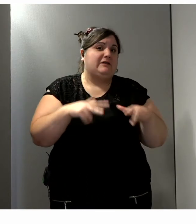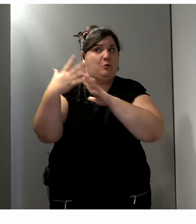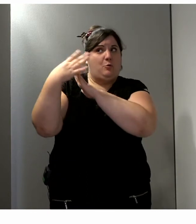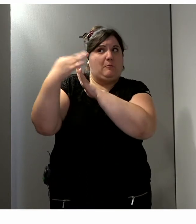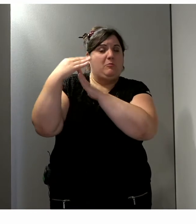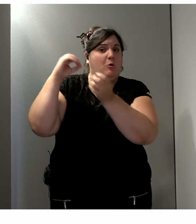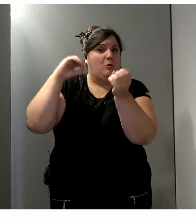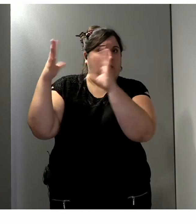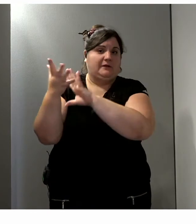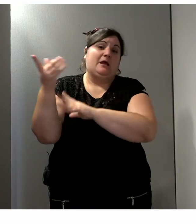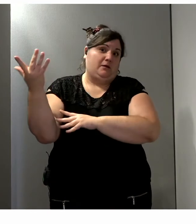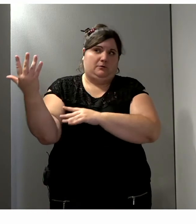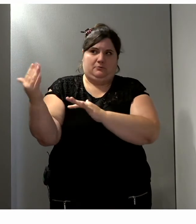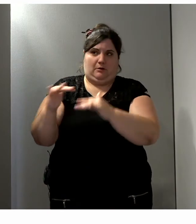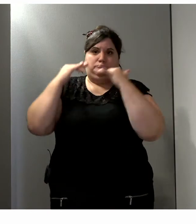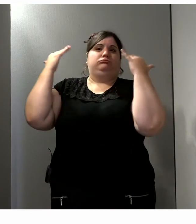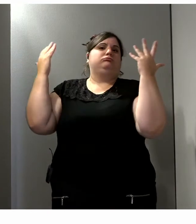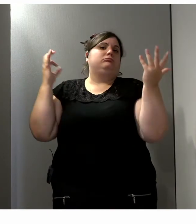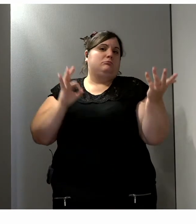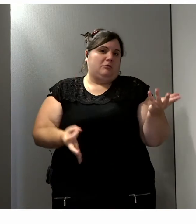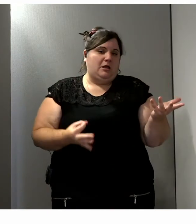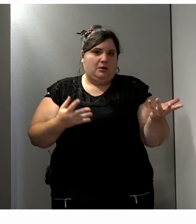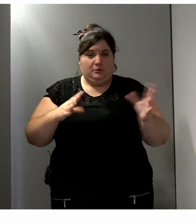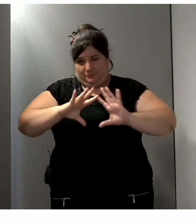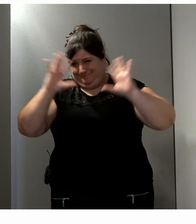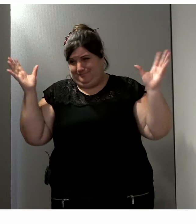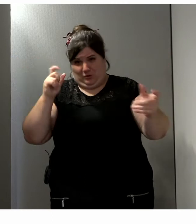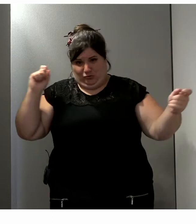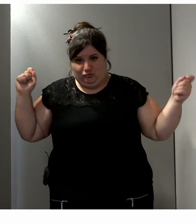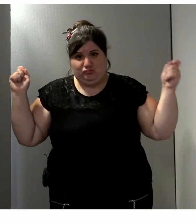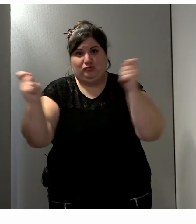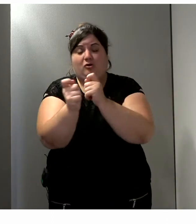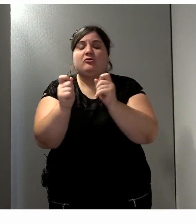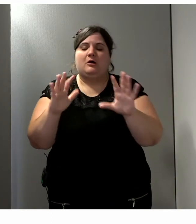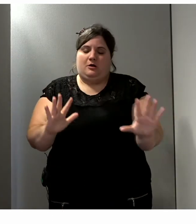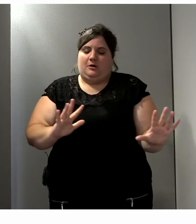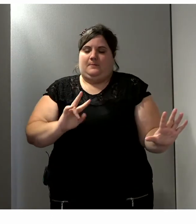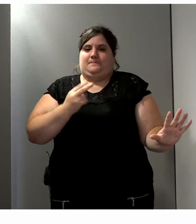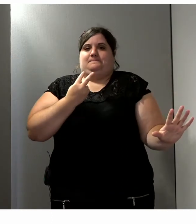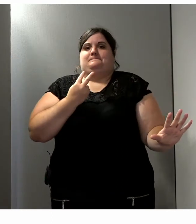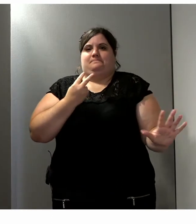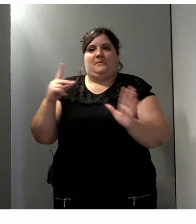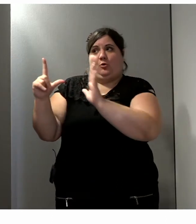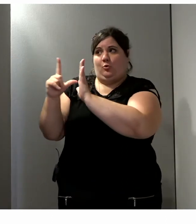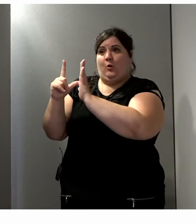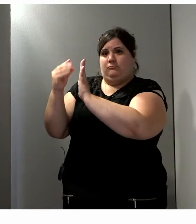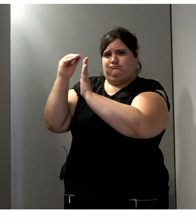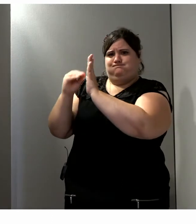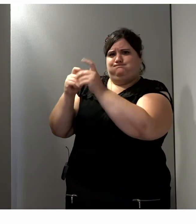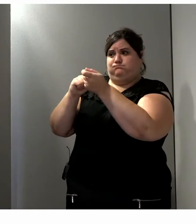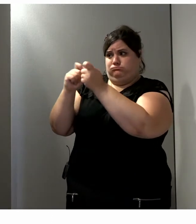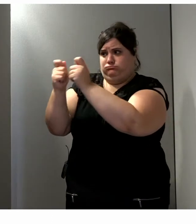notre paysage. Et donc au regard de ces transformations très spectaculaires, il faut que le régulateur s'adapte, il faut